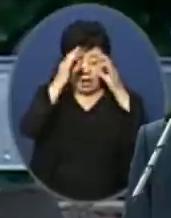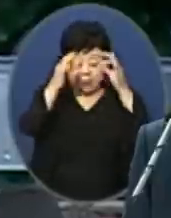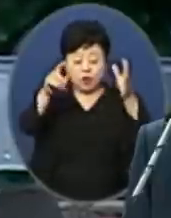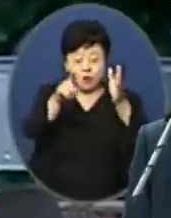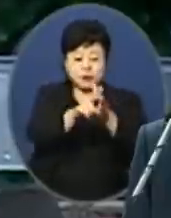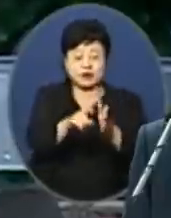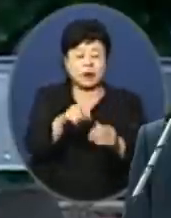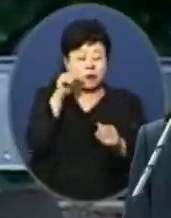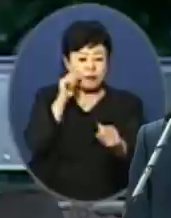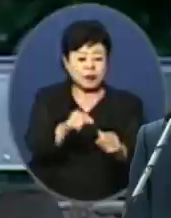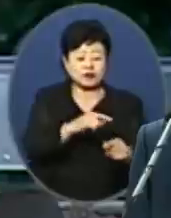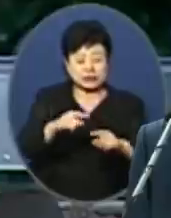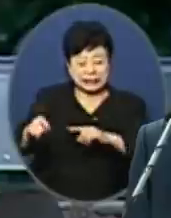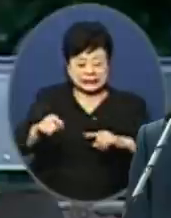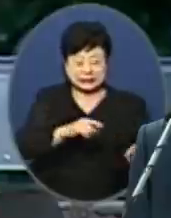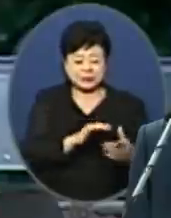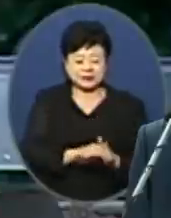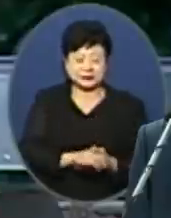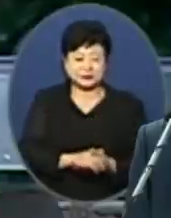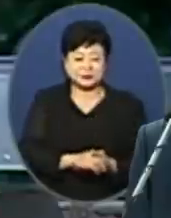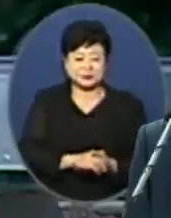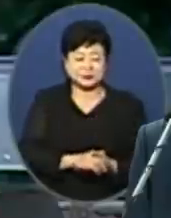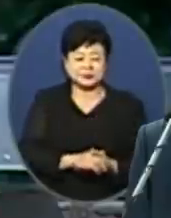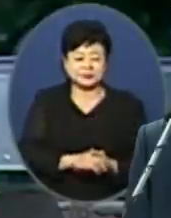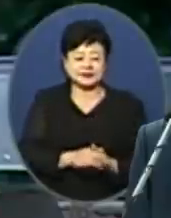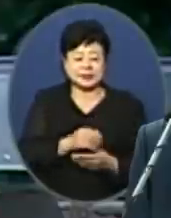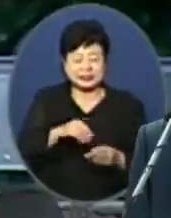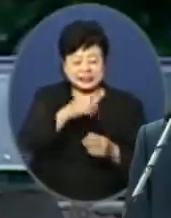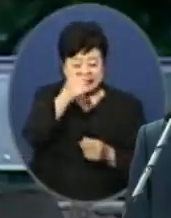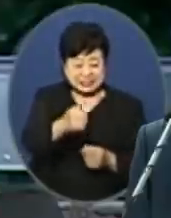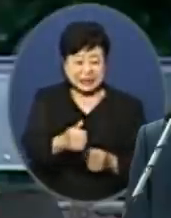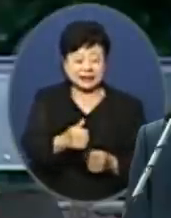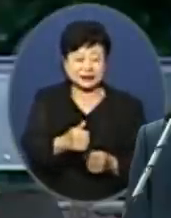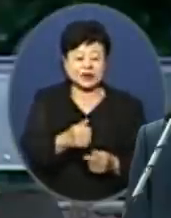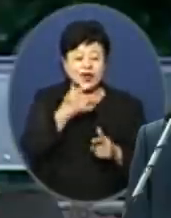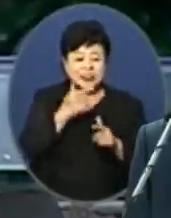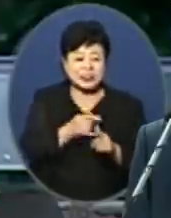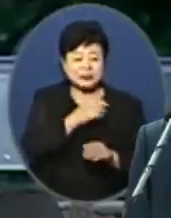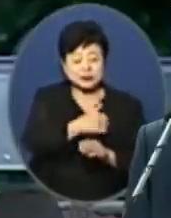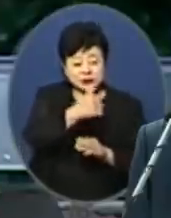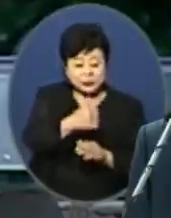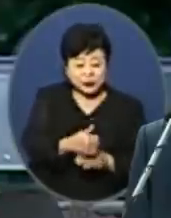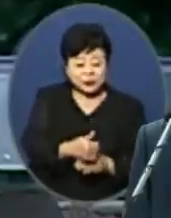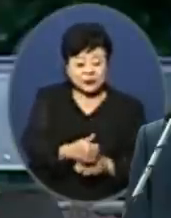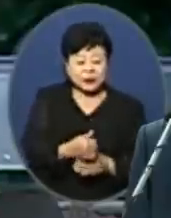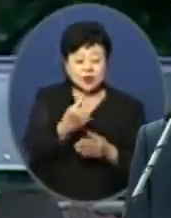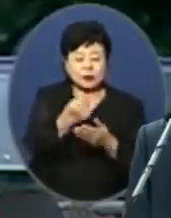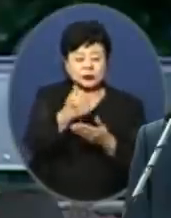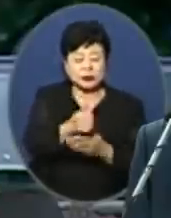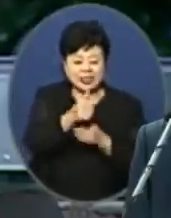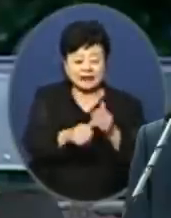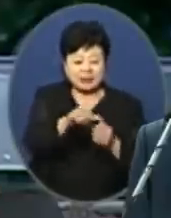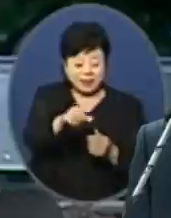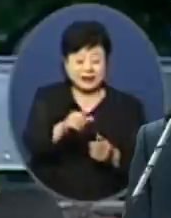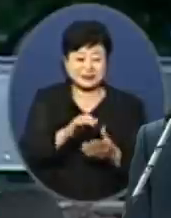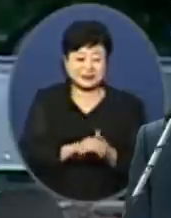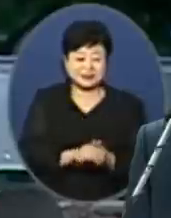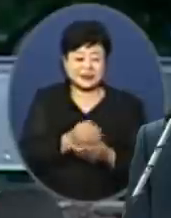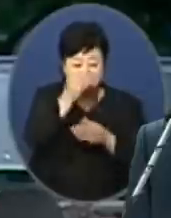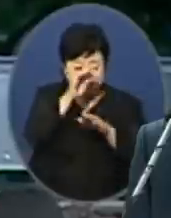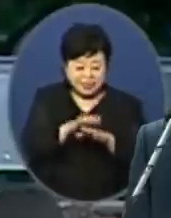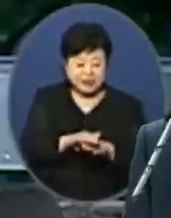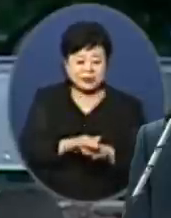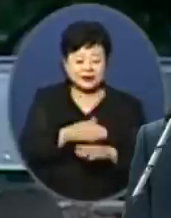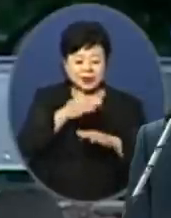믿고 명령함으로 다스리고 그리고 제사장으로서 예수 그리스도 모시고 하나님 앞에 나가서